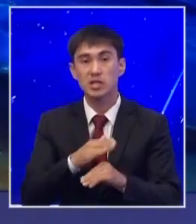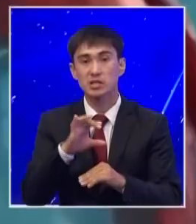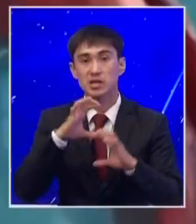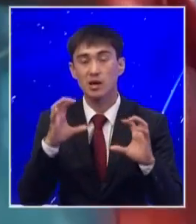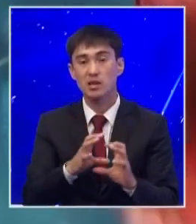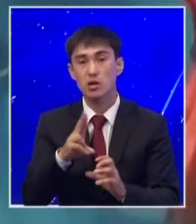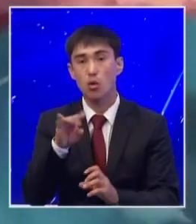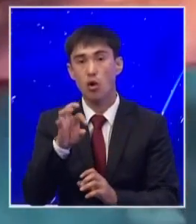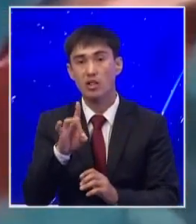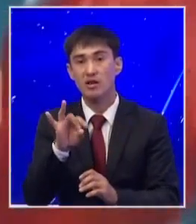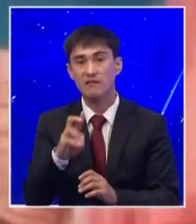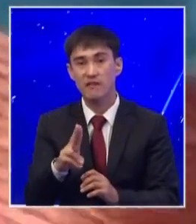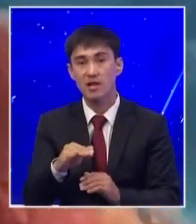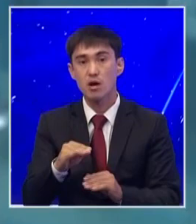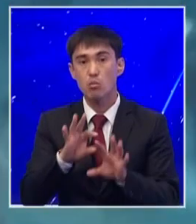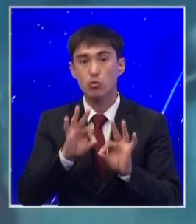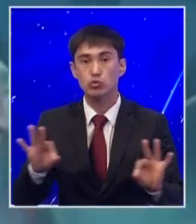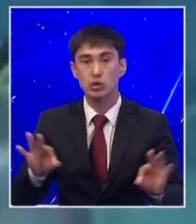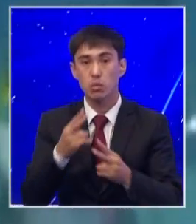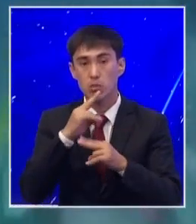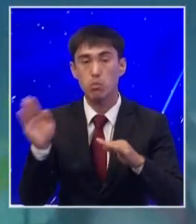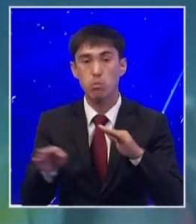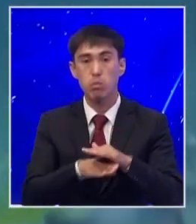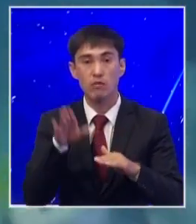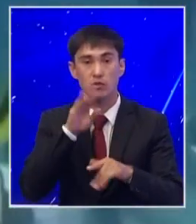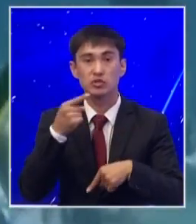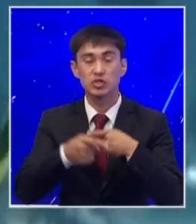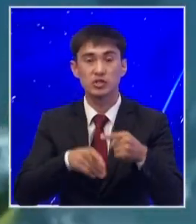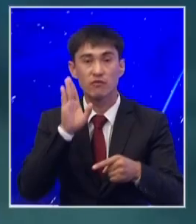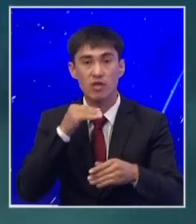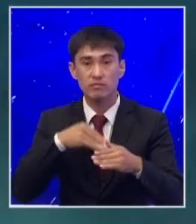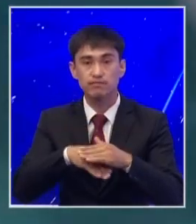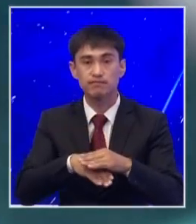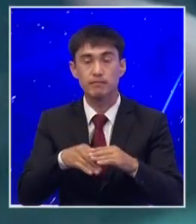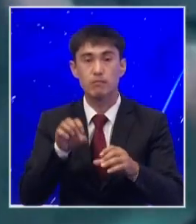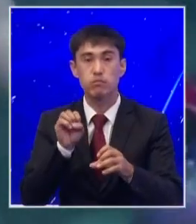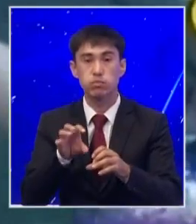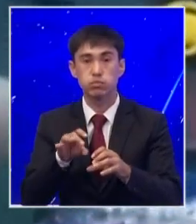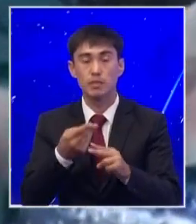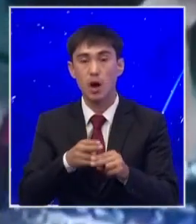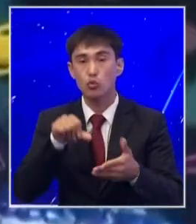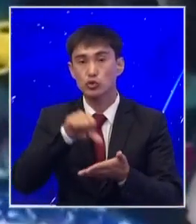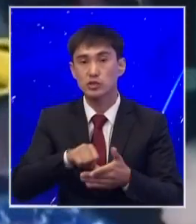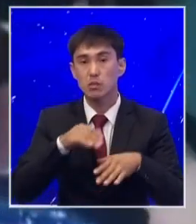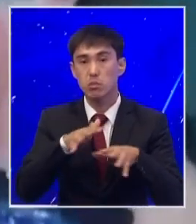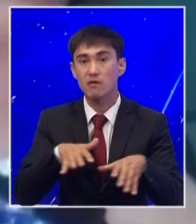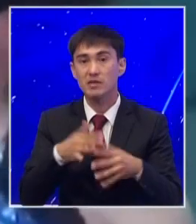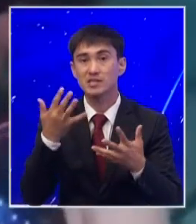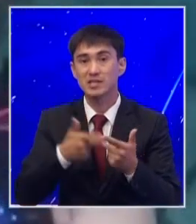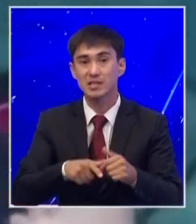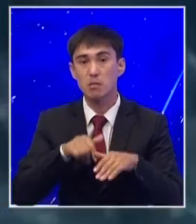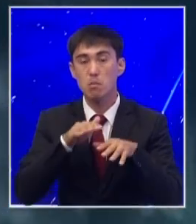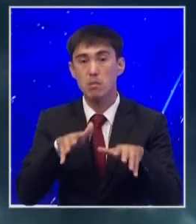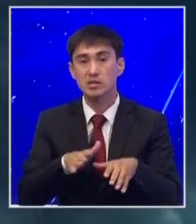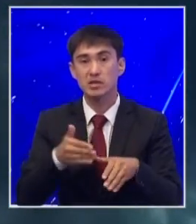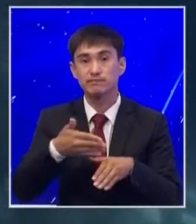рифов. Музыка транслировалась под водой через водонепроницаемые динамики, а участники плавали среди морских